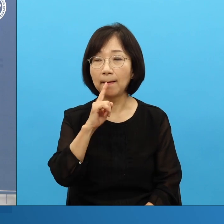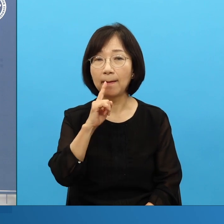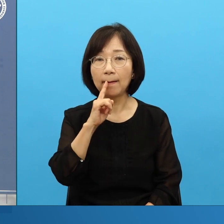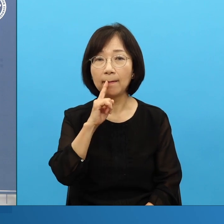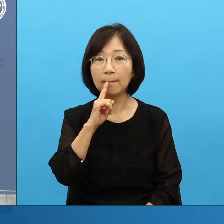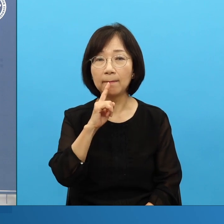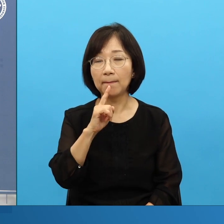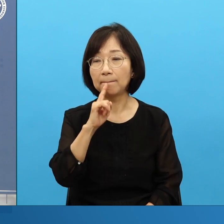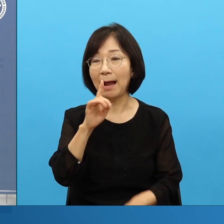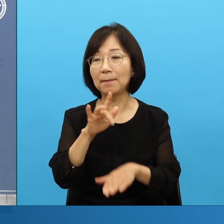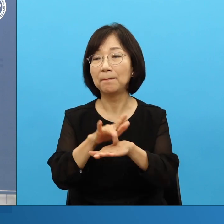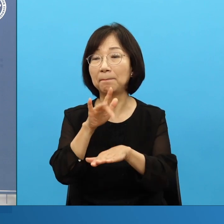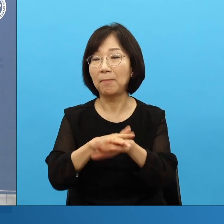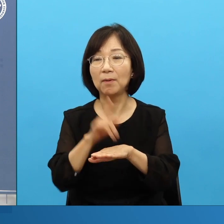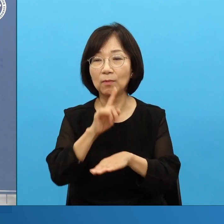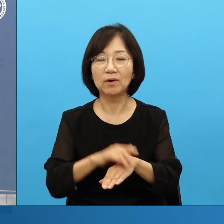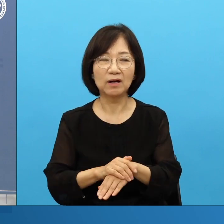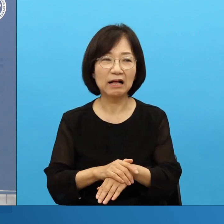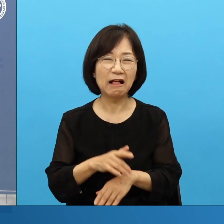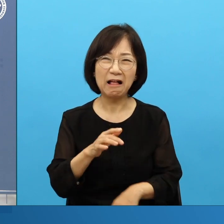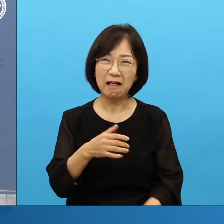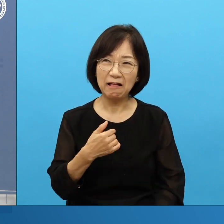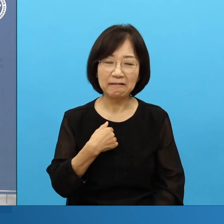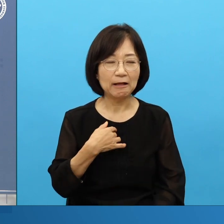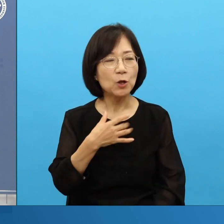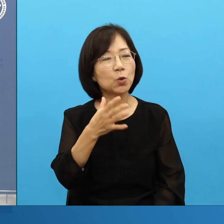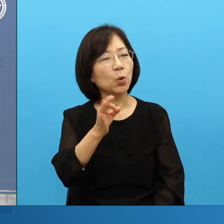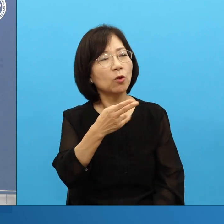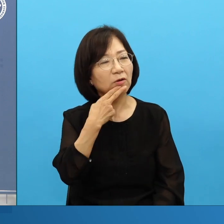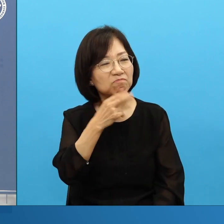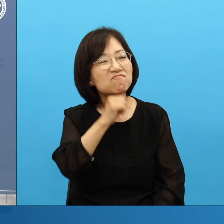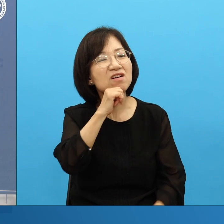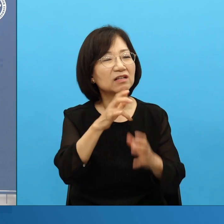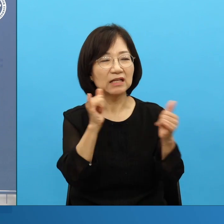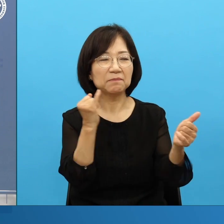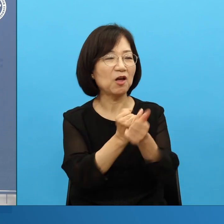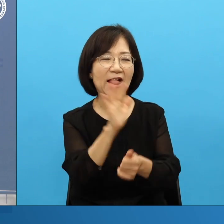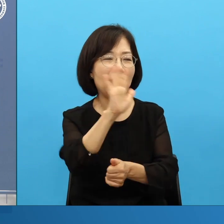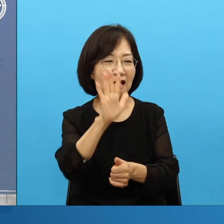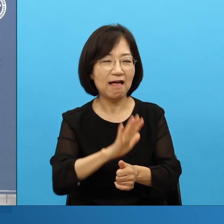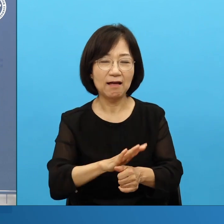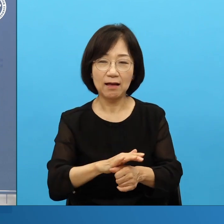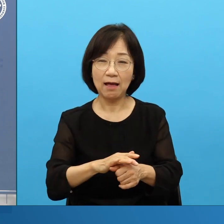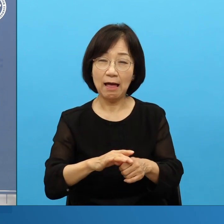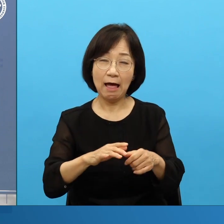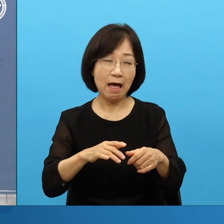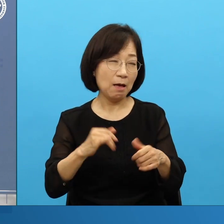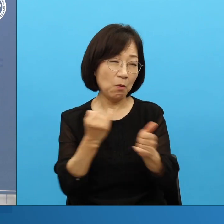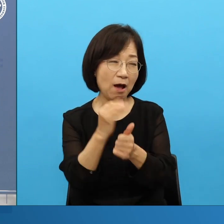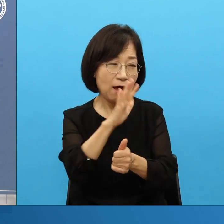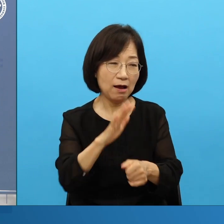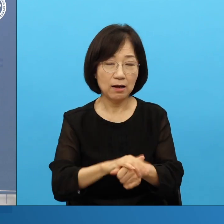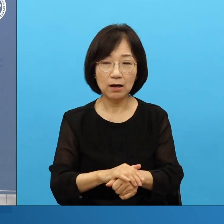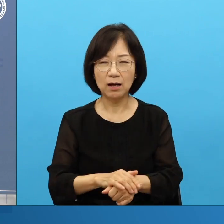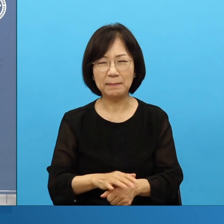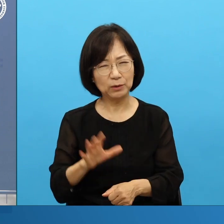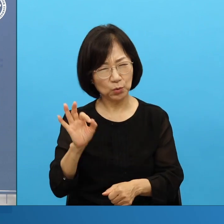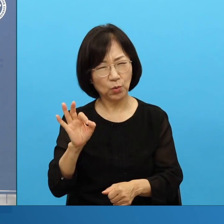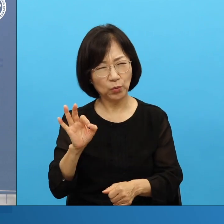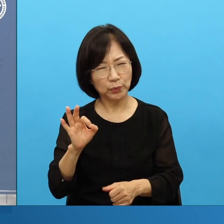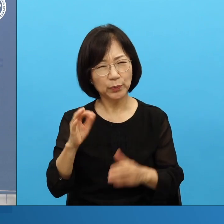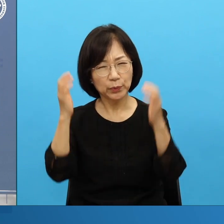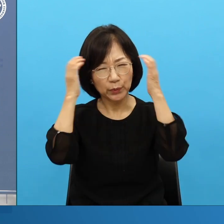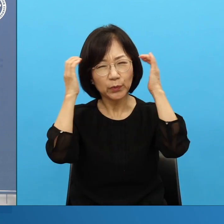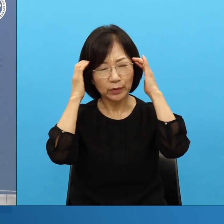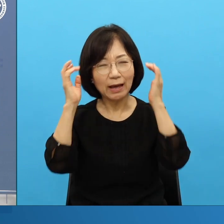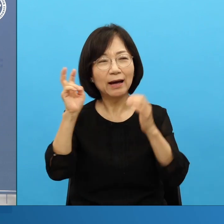돈 없는 남자한테 시집 안 간다며. And as, by habit, she would always say, "I'm never going to get married to a man who does not 얼마나 have money." 고생해서 모르겠지. You know, because she went through